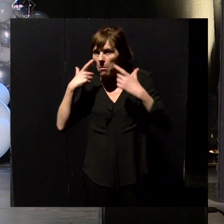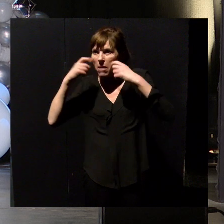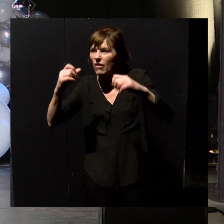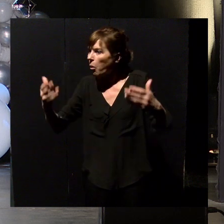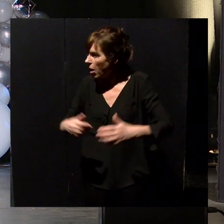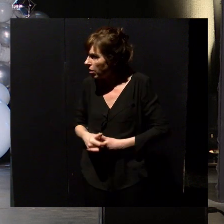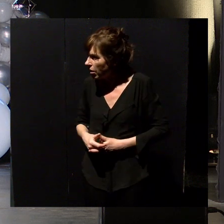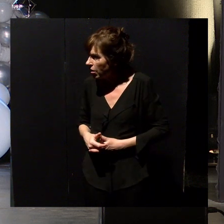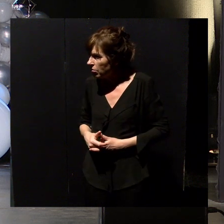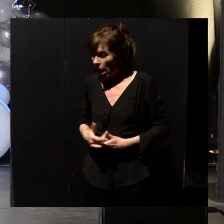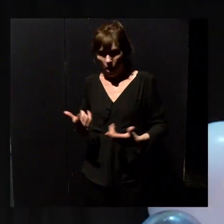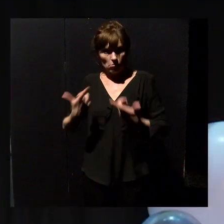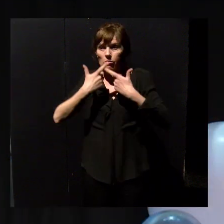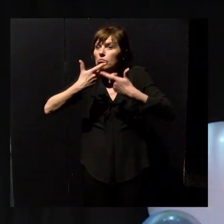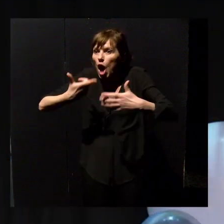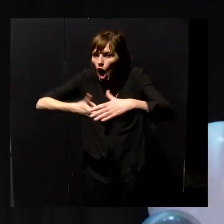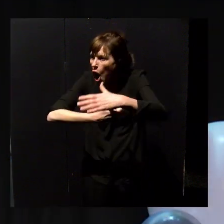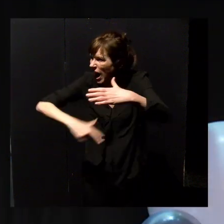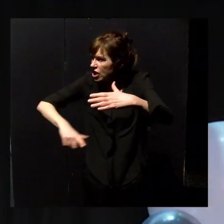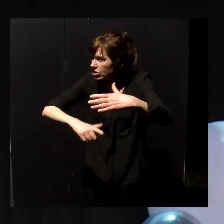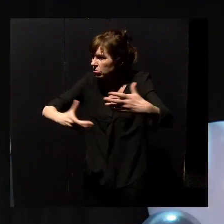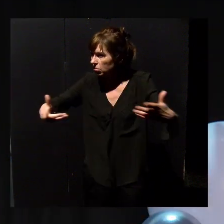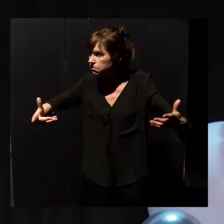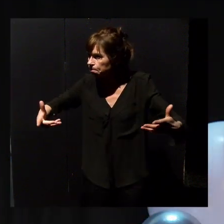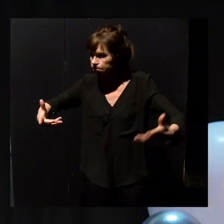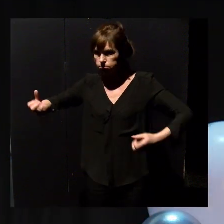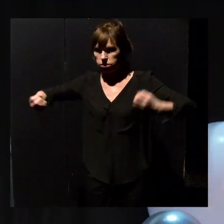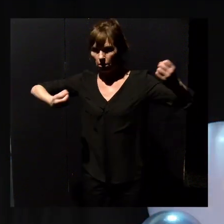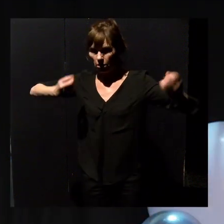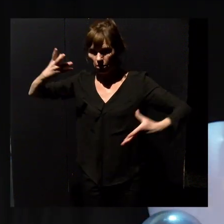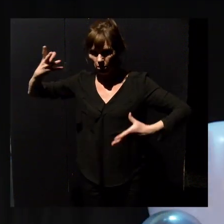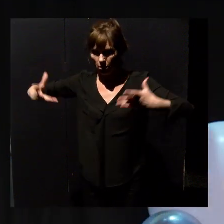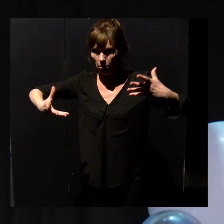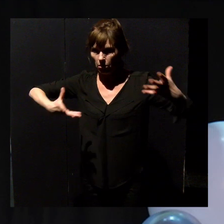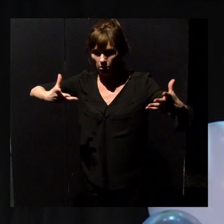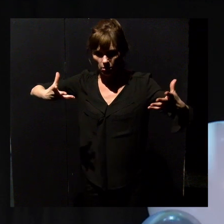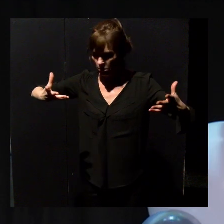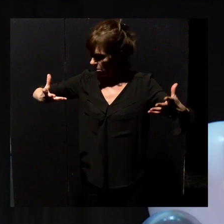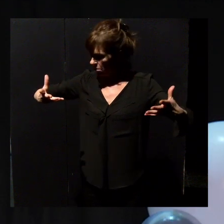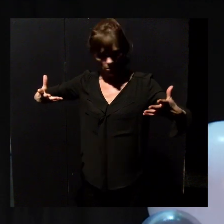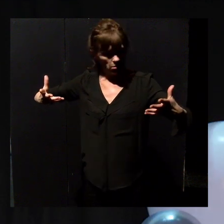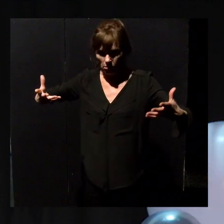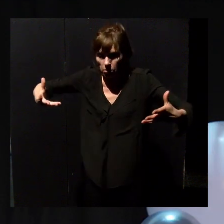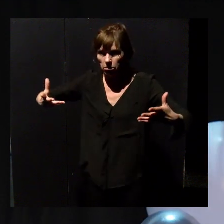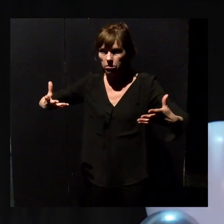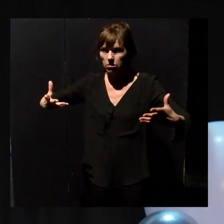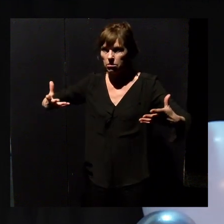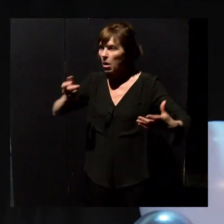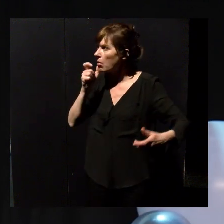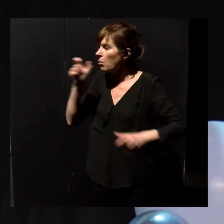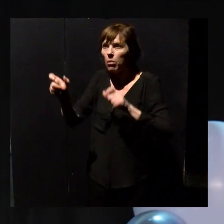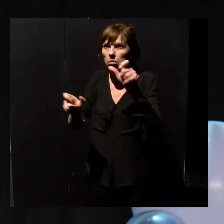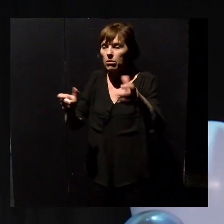comporter des troubles du langage pour lesquels les patients, justement, vont perdre les mots. Et cela, ça va être des crises qui